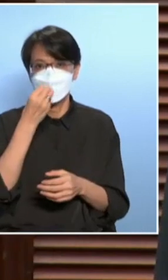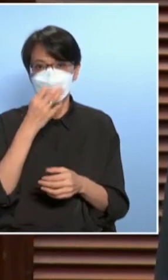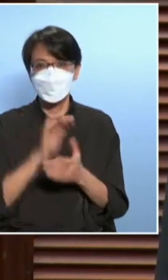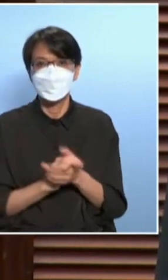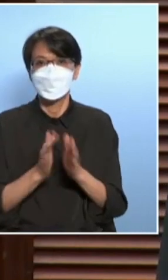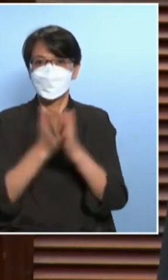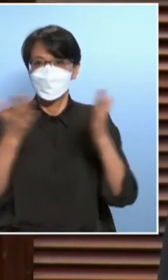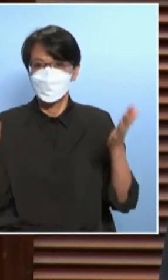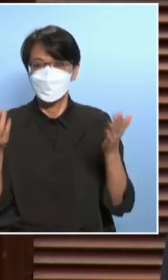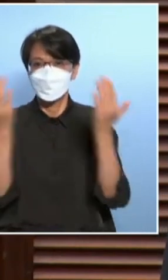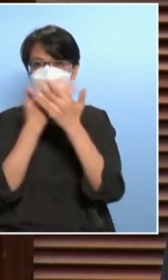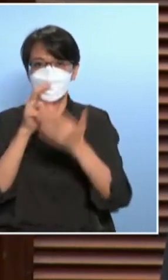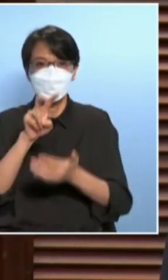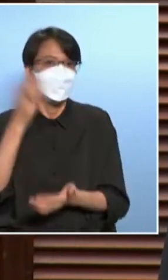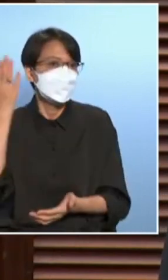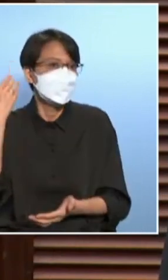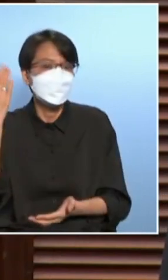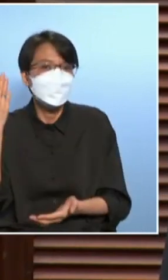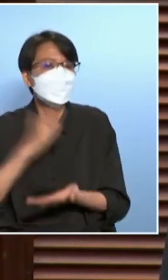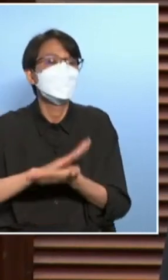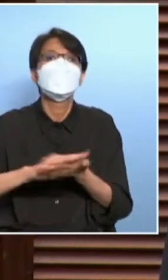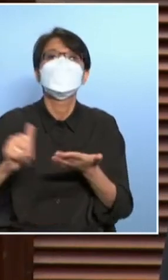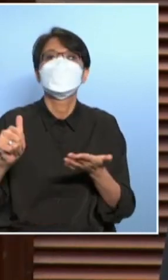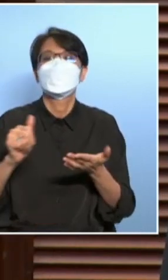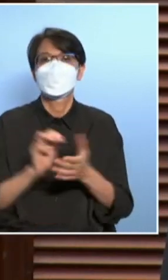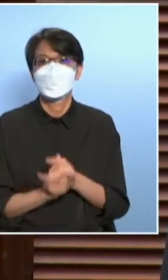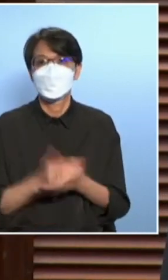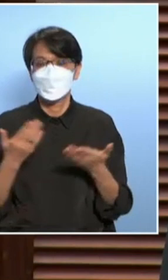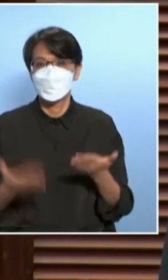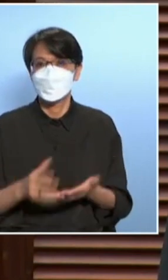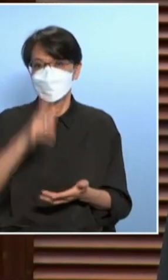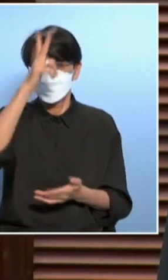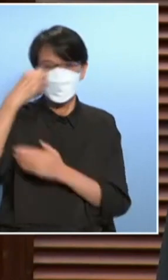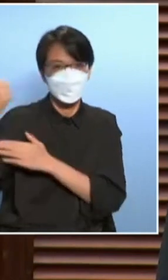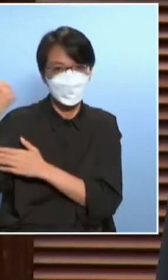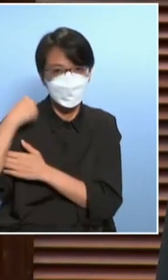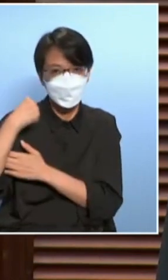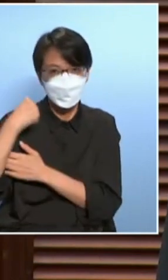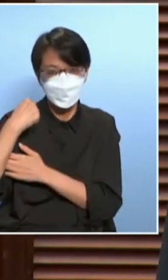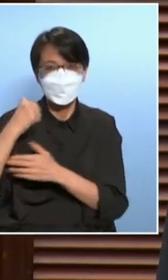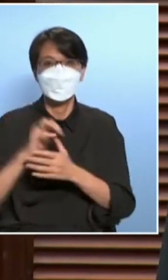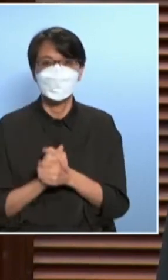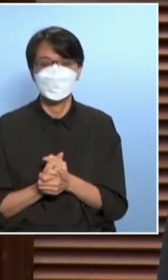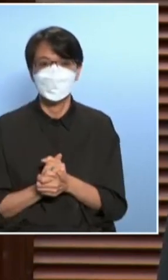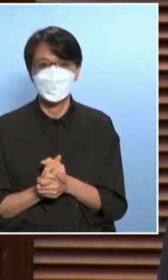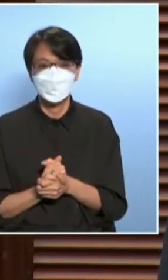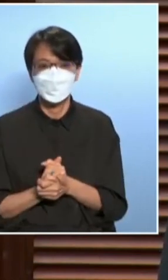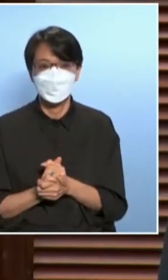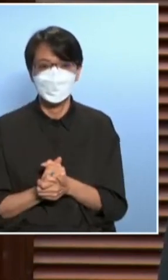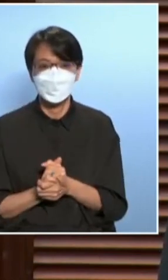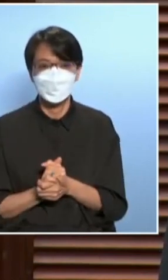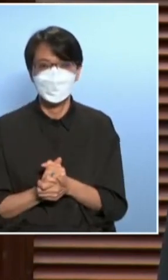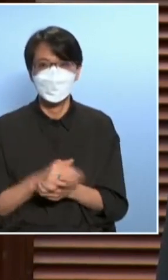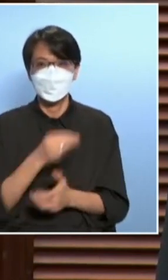媒嚟講，我哋未必係聽得到咁清晰嘅啫。咁我哋而家政府應係盡量努力咧，係將我